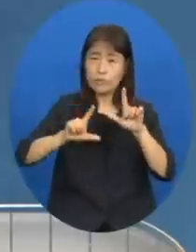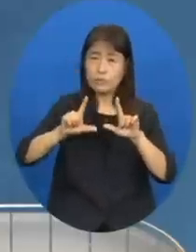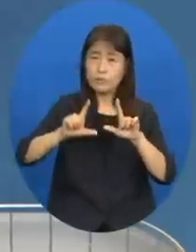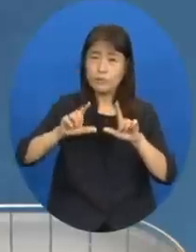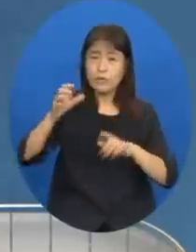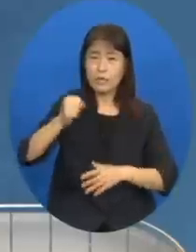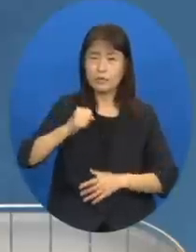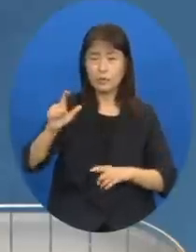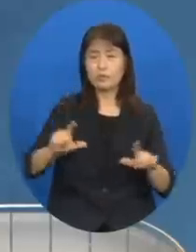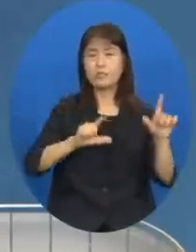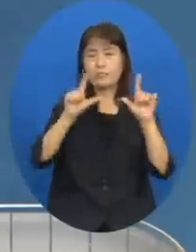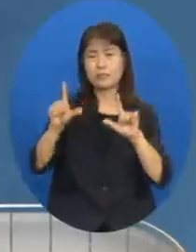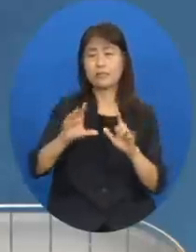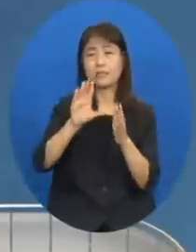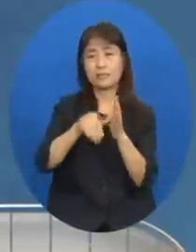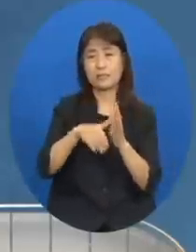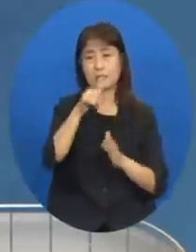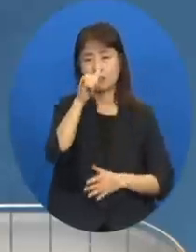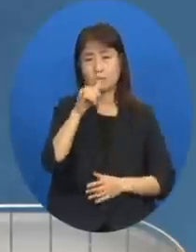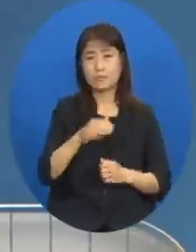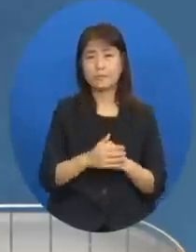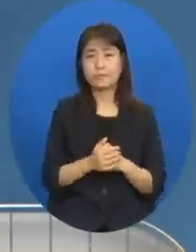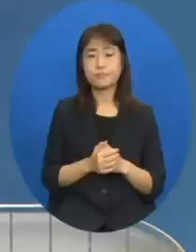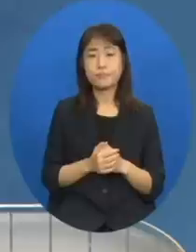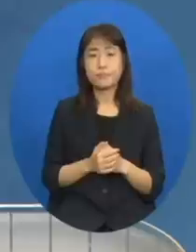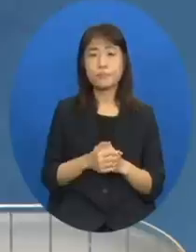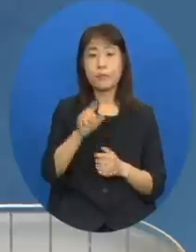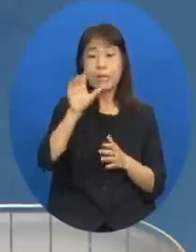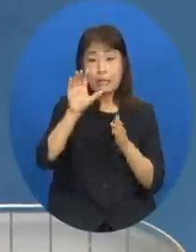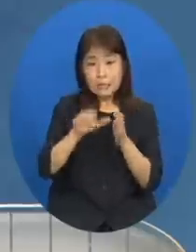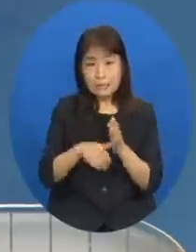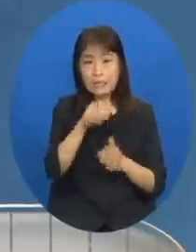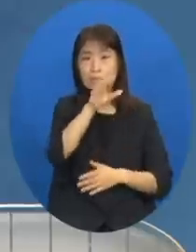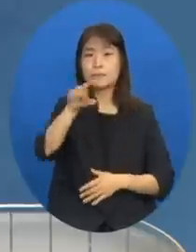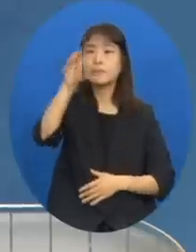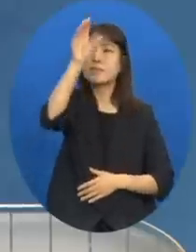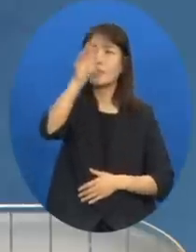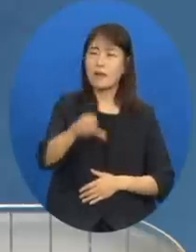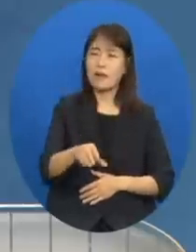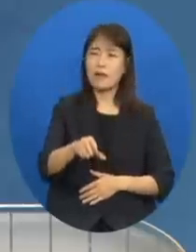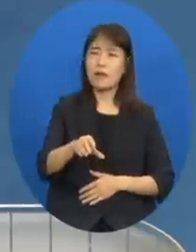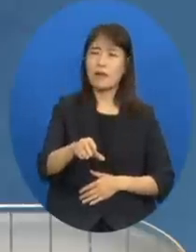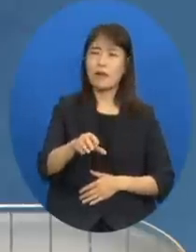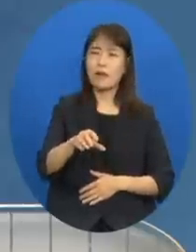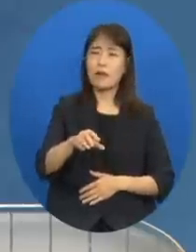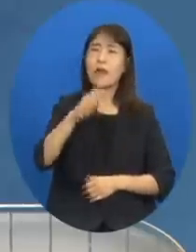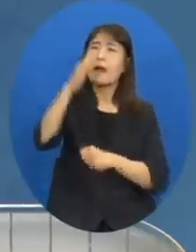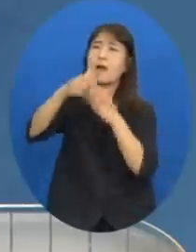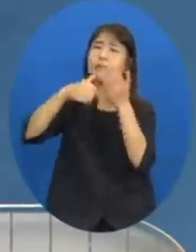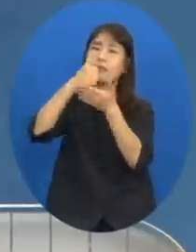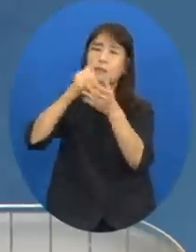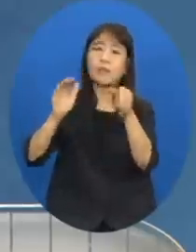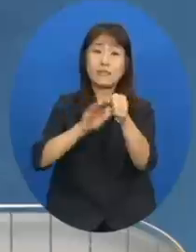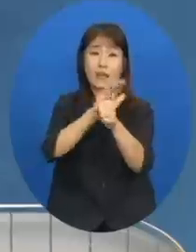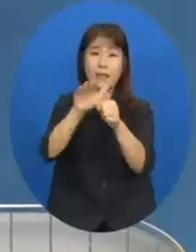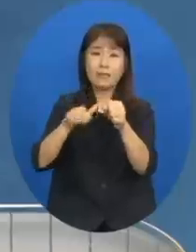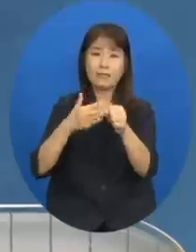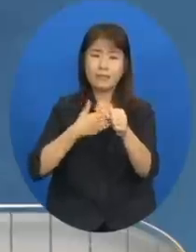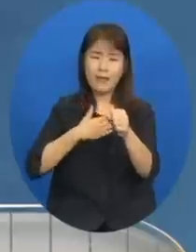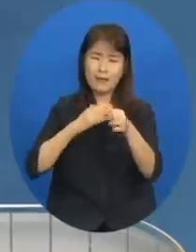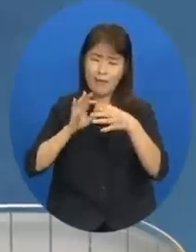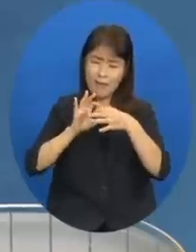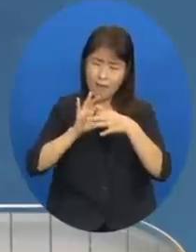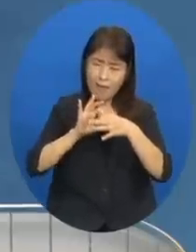전락할 때도 있어요 그때 십자가에 하나님의 사랑은 우리를 끊임없이